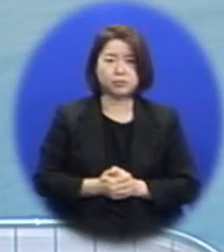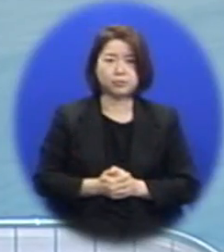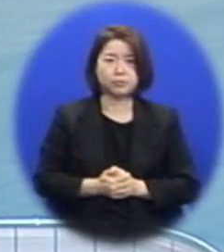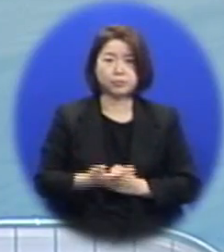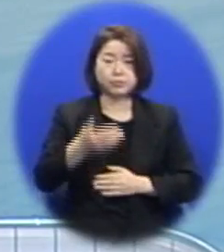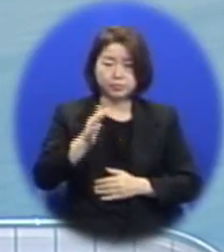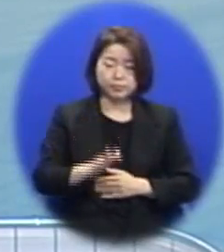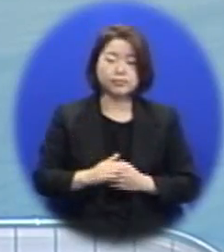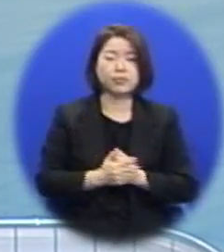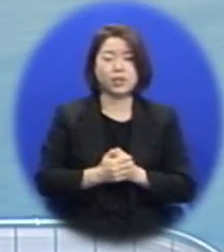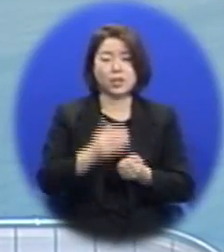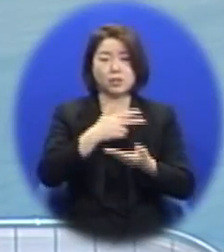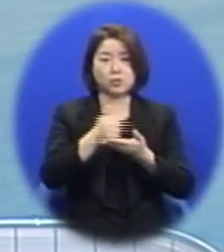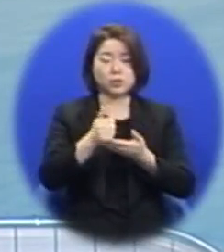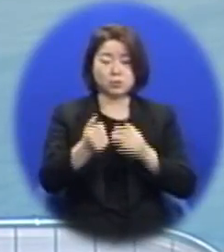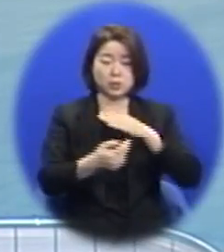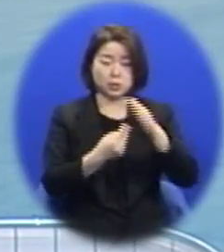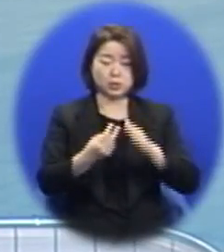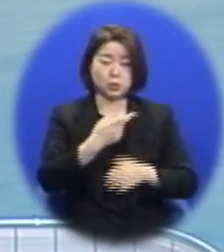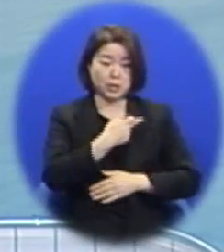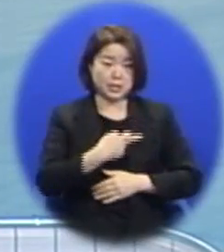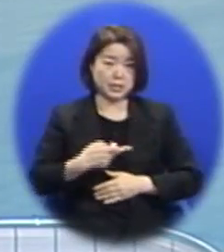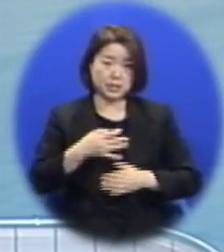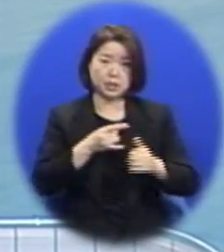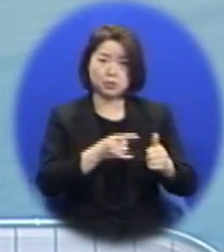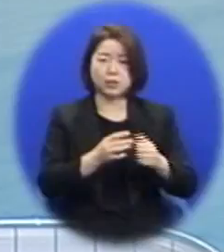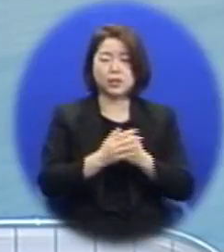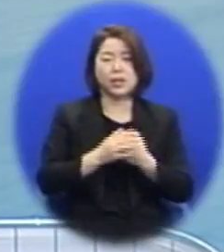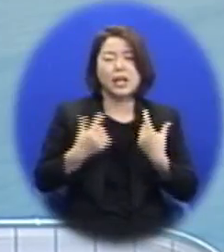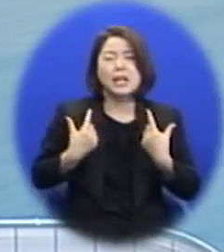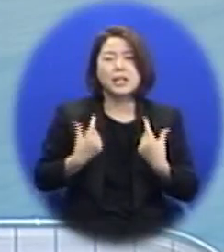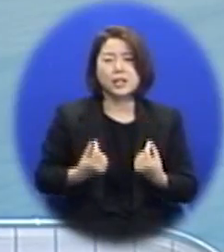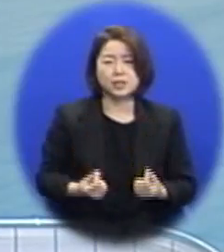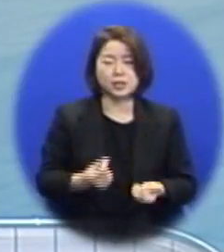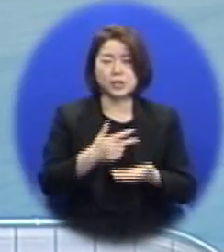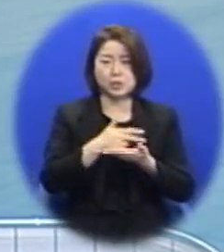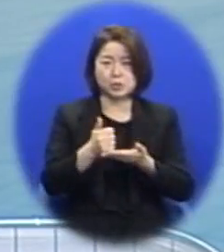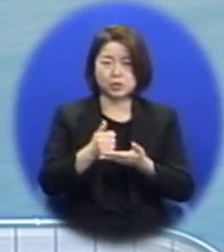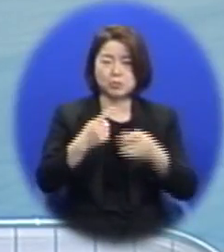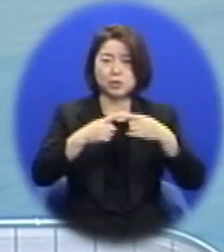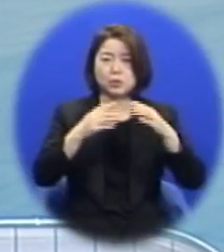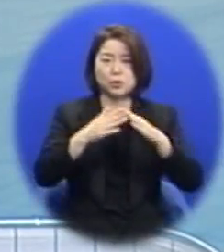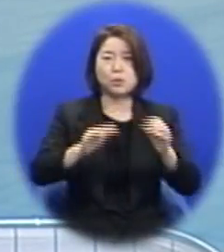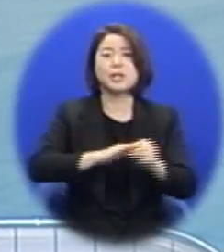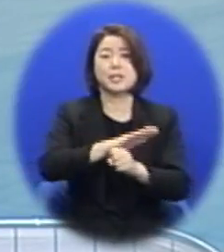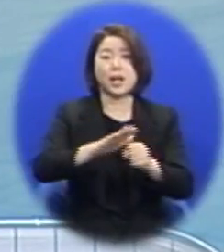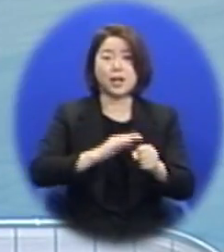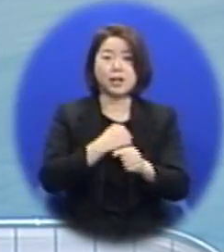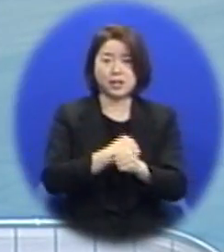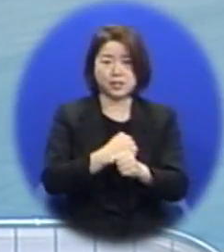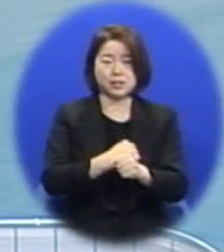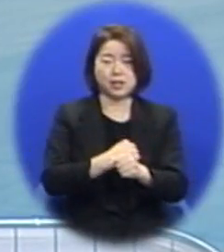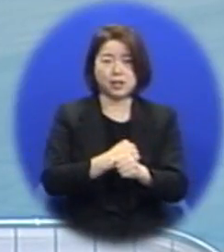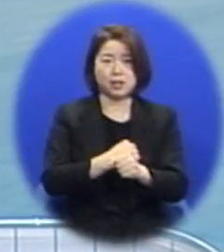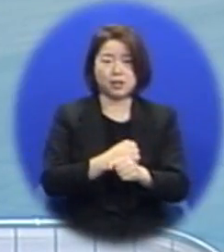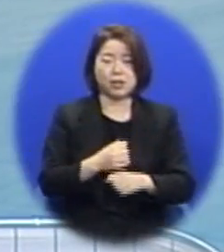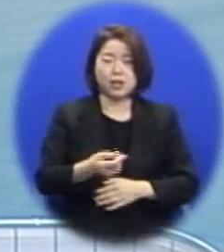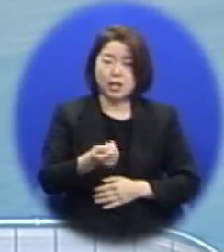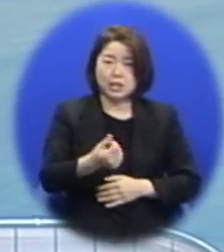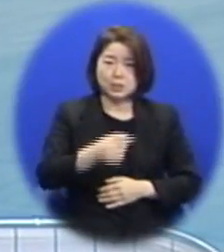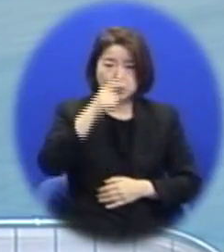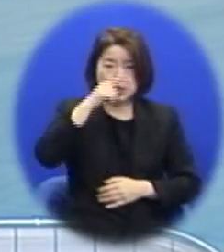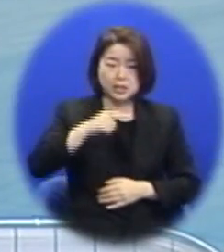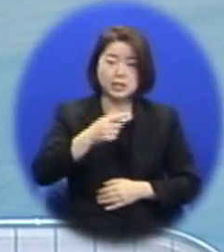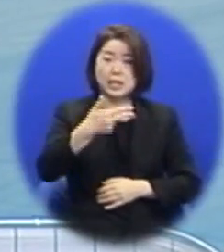근데 주님은 요한 사도에게 여전히 주님은 교회를 사랑하시는 소아시아